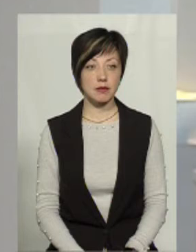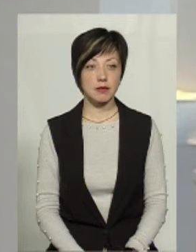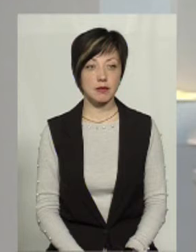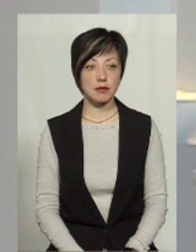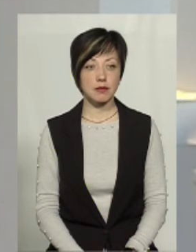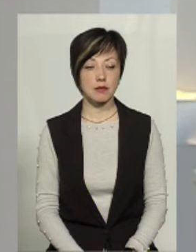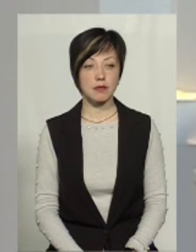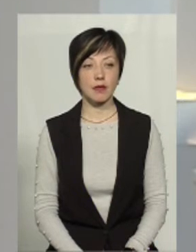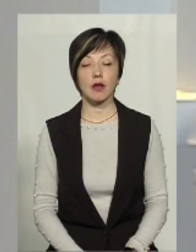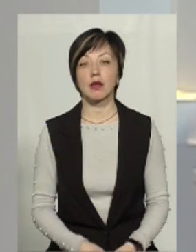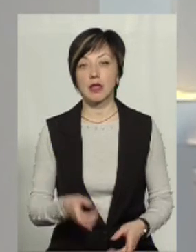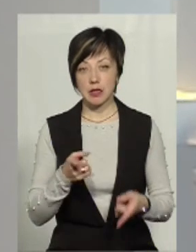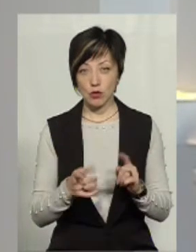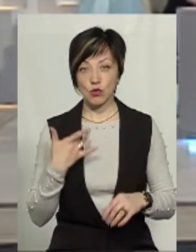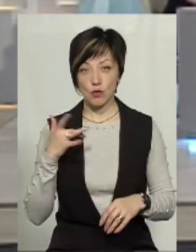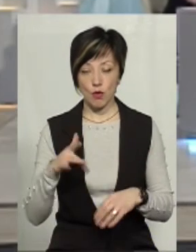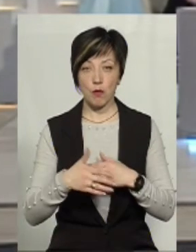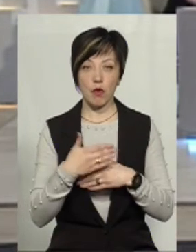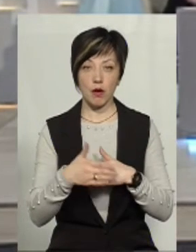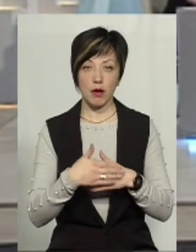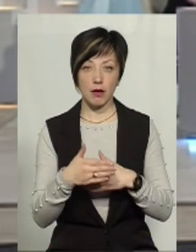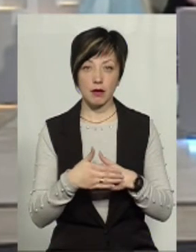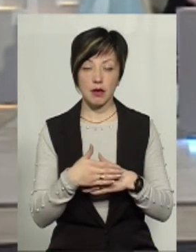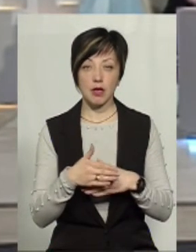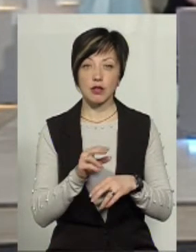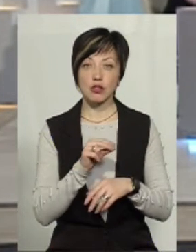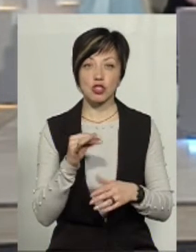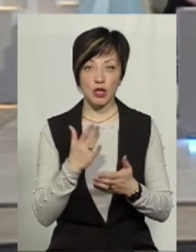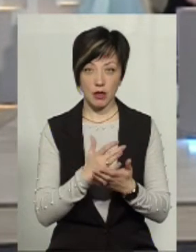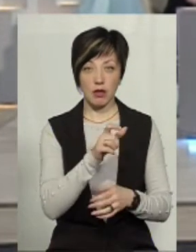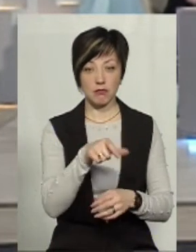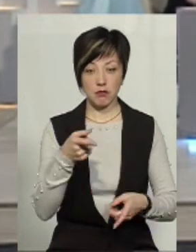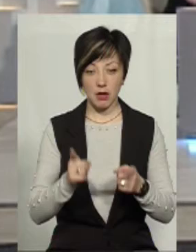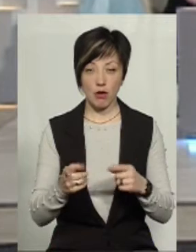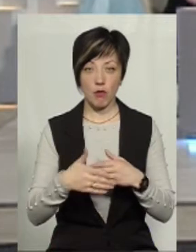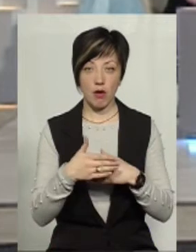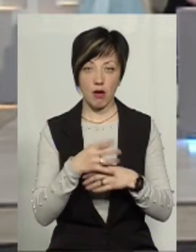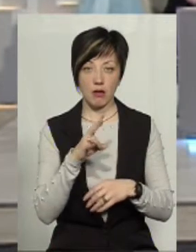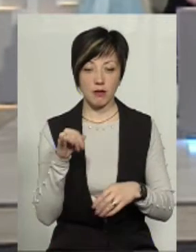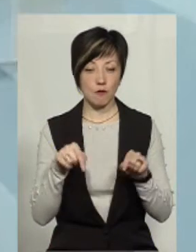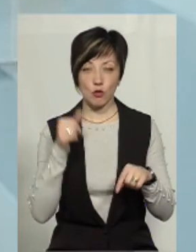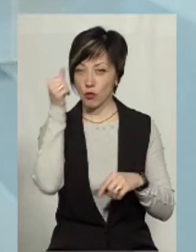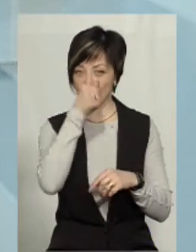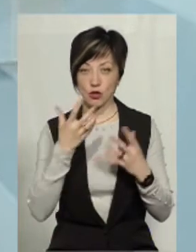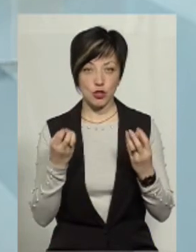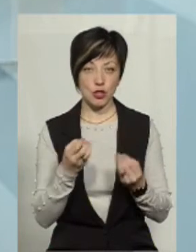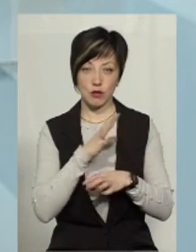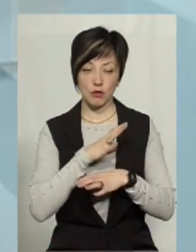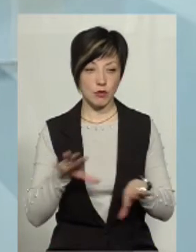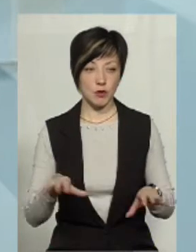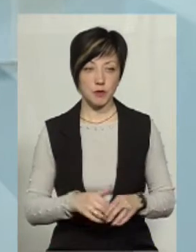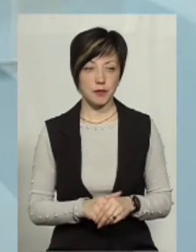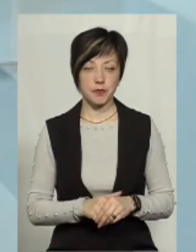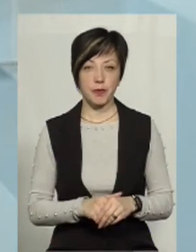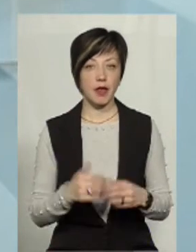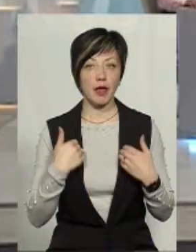Ну, насправді, досить суворе покарання. Чи є покарані? В поточному році ще жодного протоколу